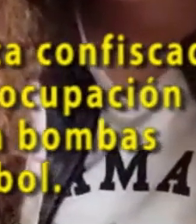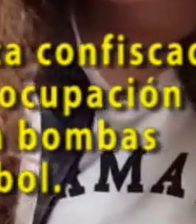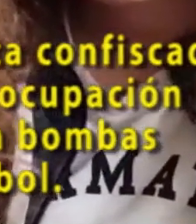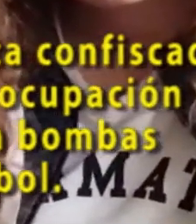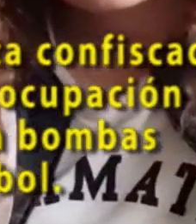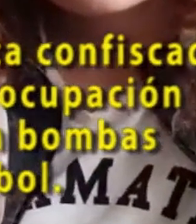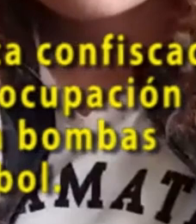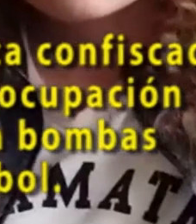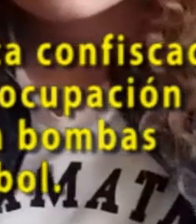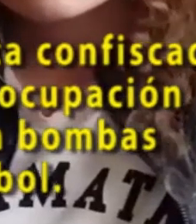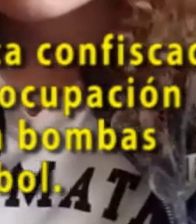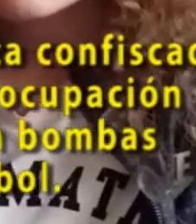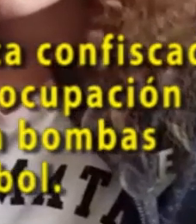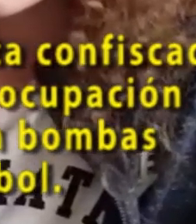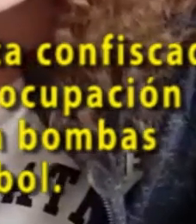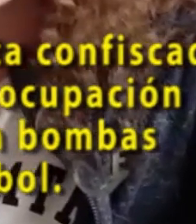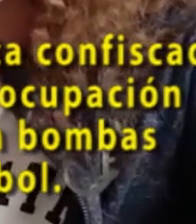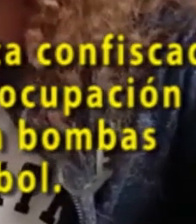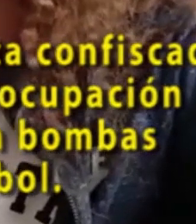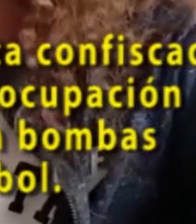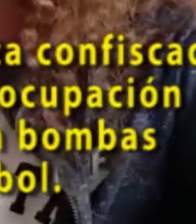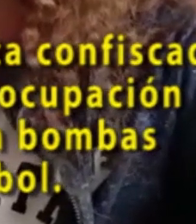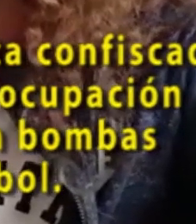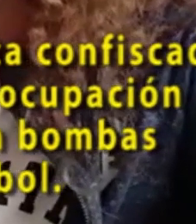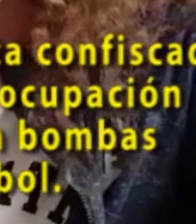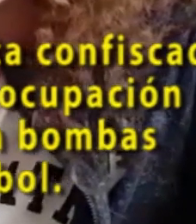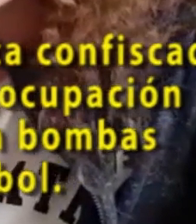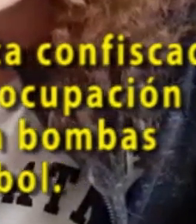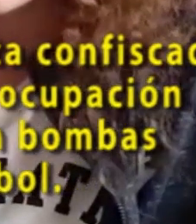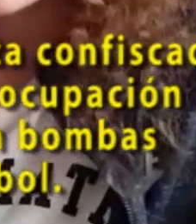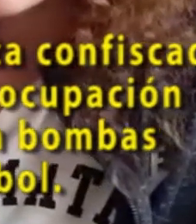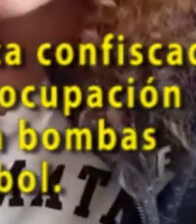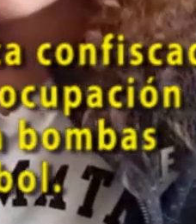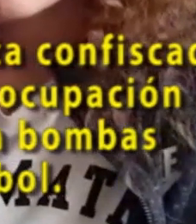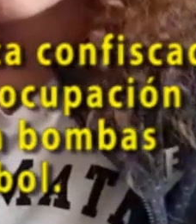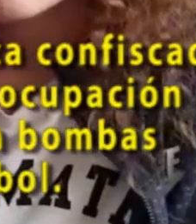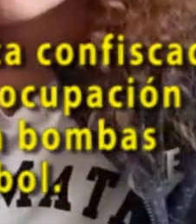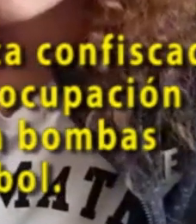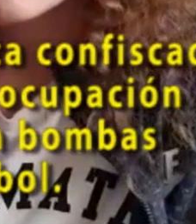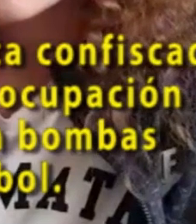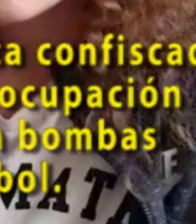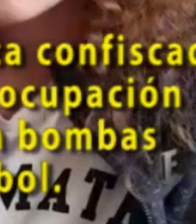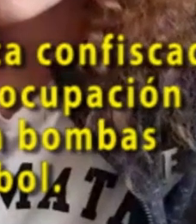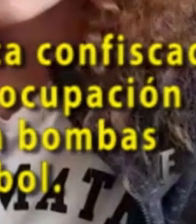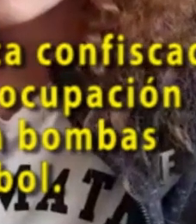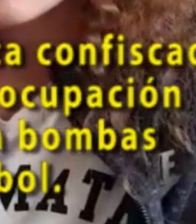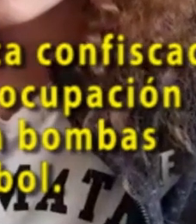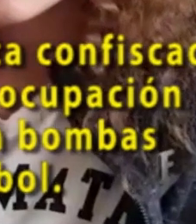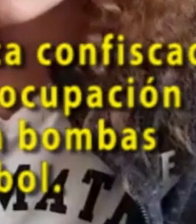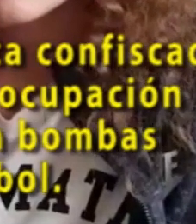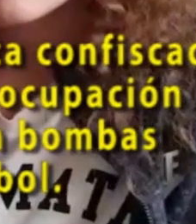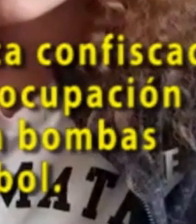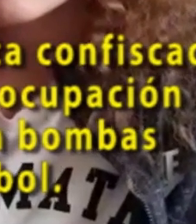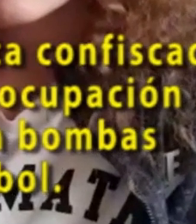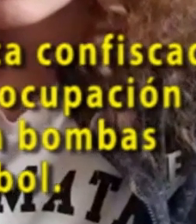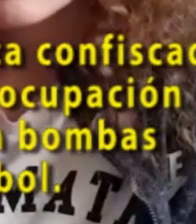يحاولوا يعيشوا طفولتهم اللي هي مصادرة منهم بصيروا يحاولوا يلعبوا، بس الجيش الاحتلال الإسرائيلي